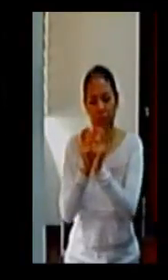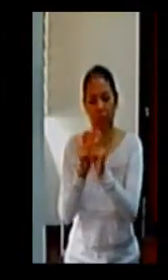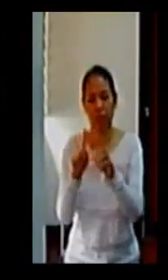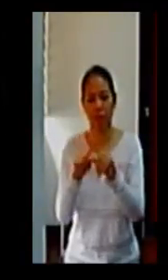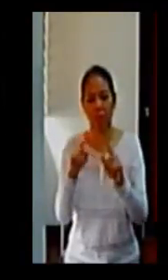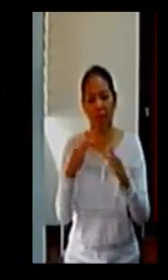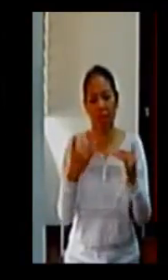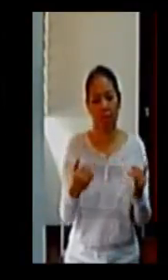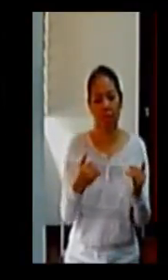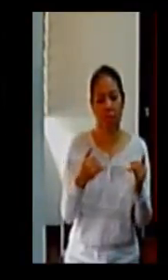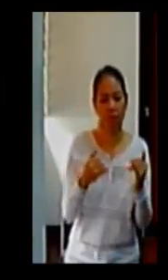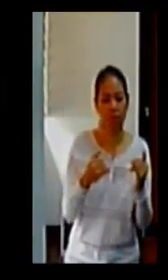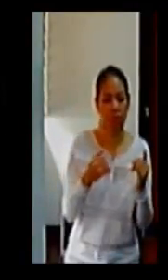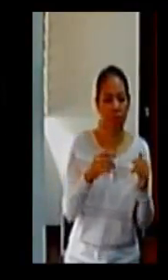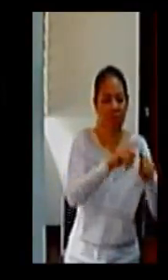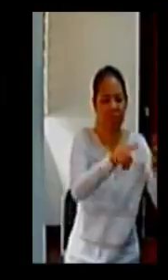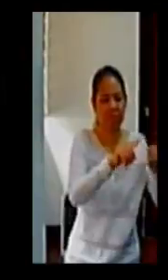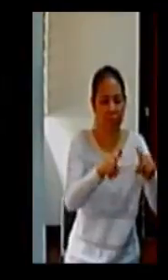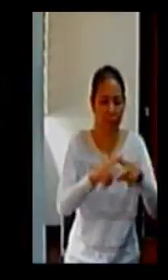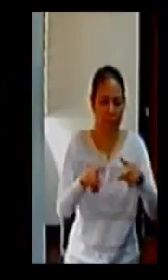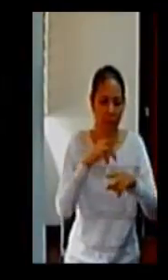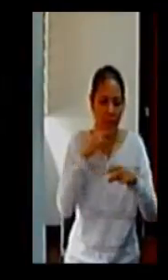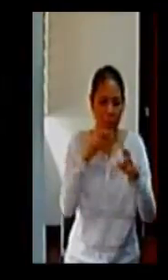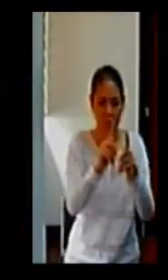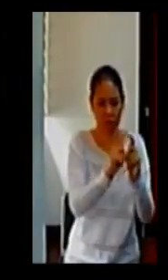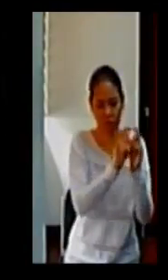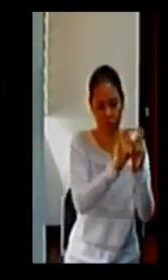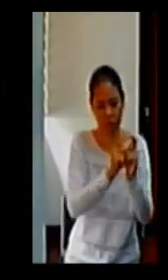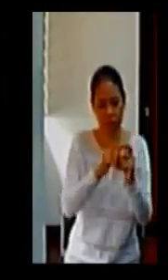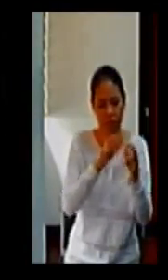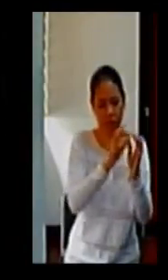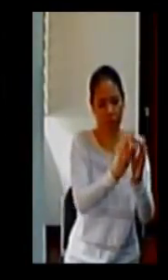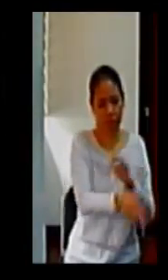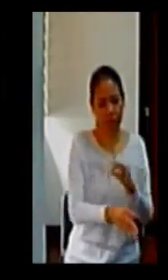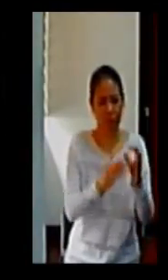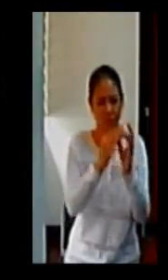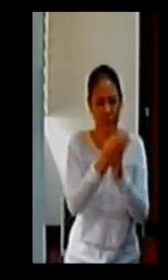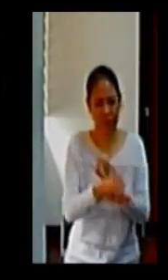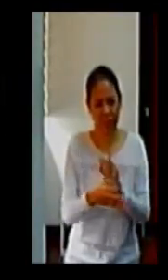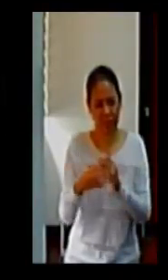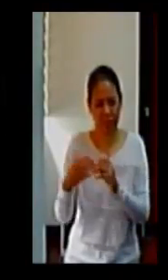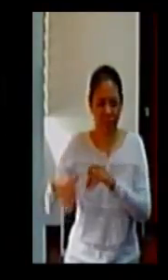taong nagtatanim. So noon kasi, sabay silang